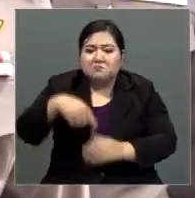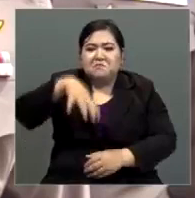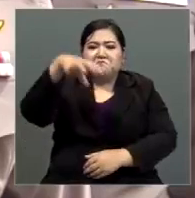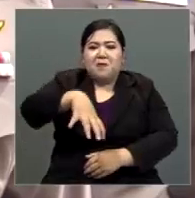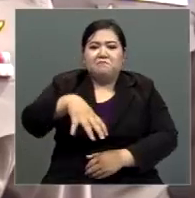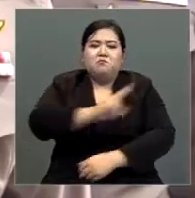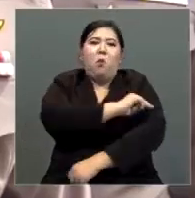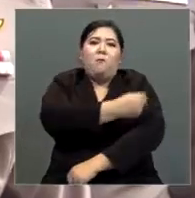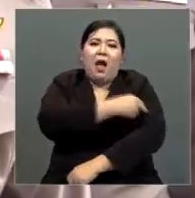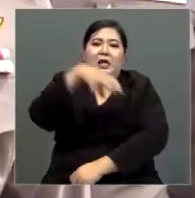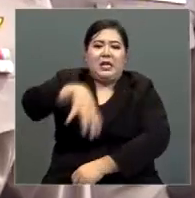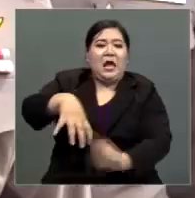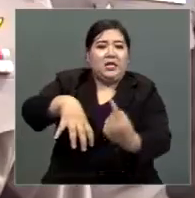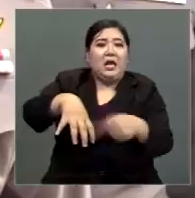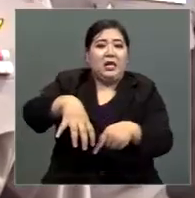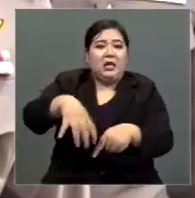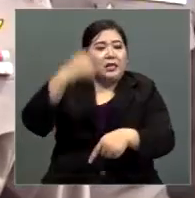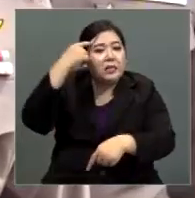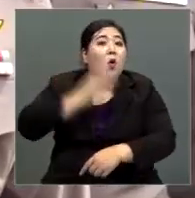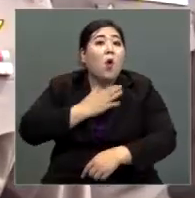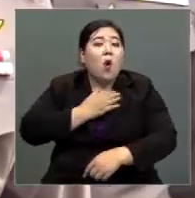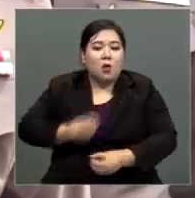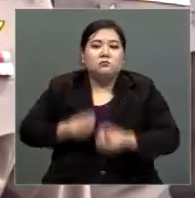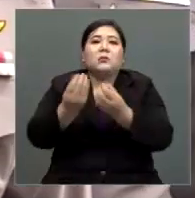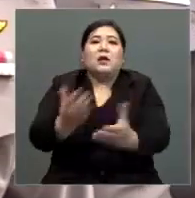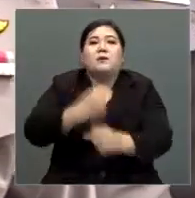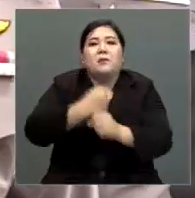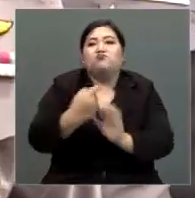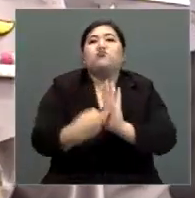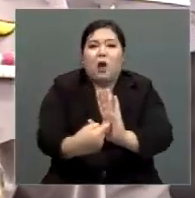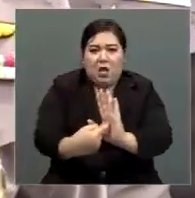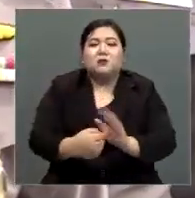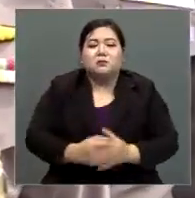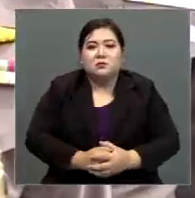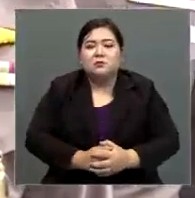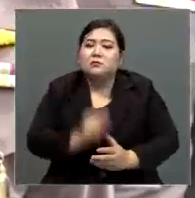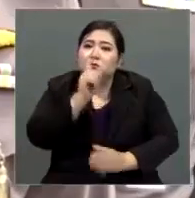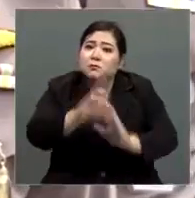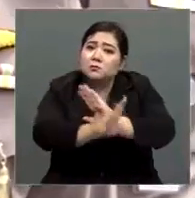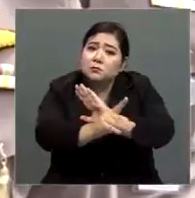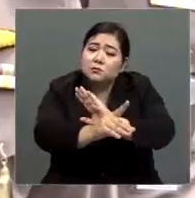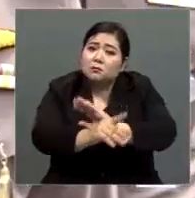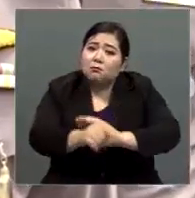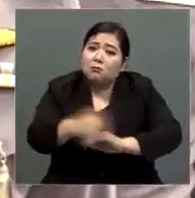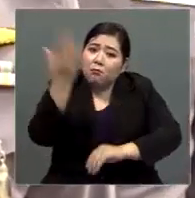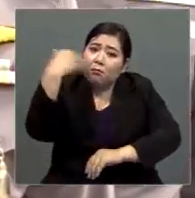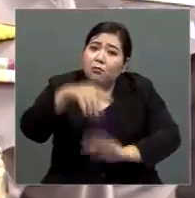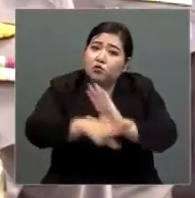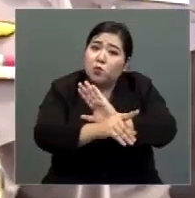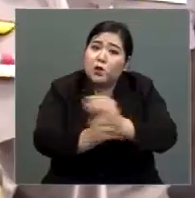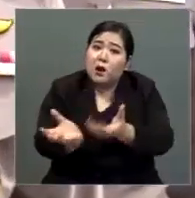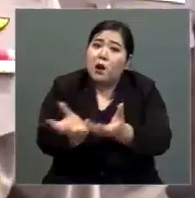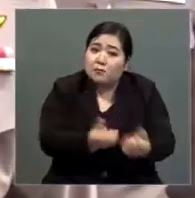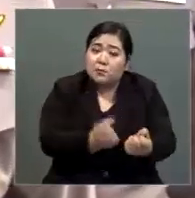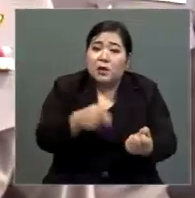ที่โรงพยาบาลนะครับก็เอาแนวคิดของเข้าไปนะครับ ในส่วนของพื้นที่ที่ชลบุรีเองที่เป็นสถานที่พักของต